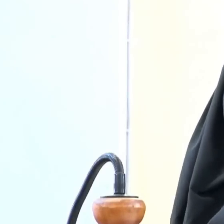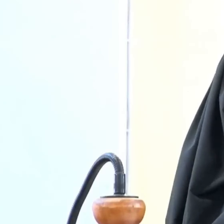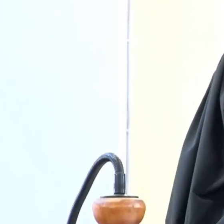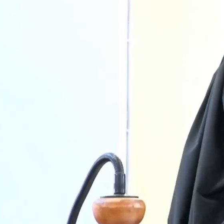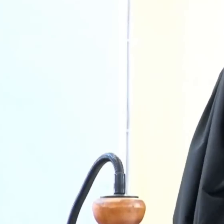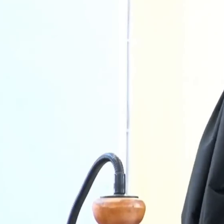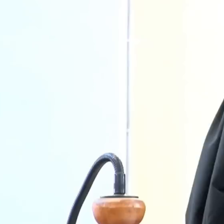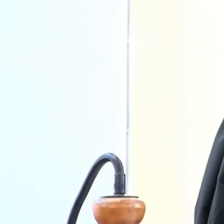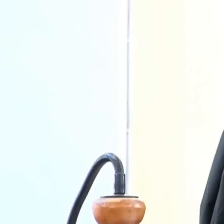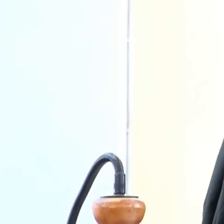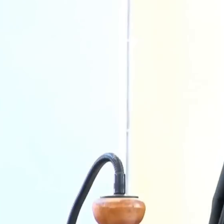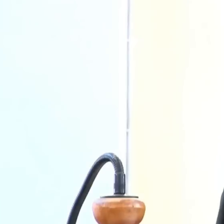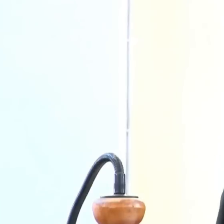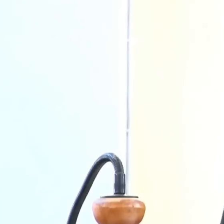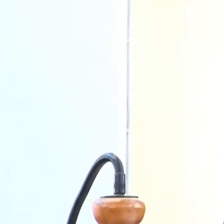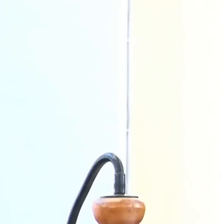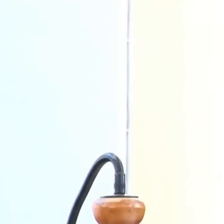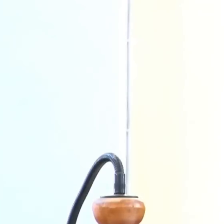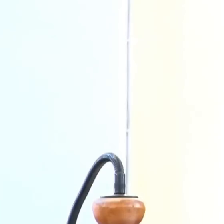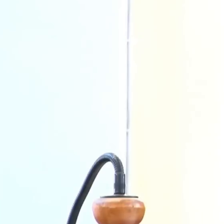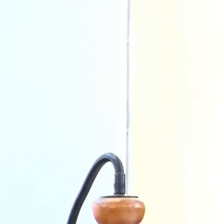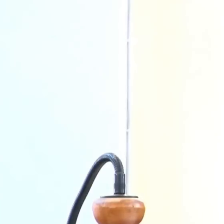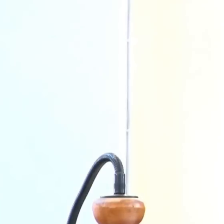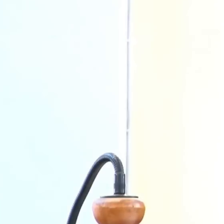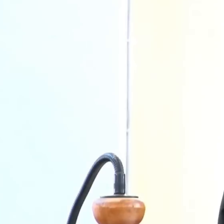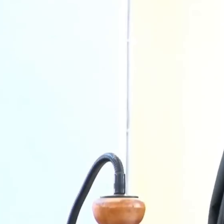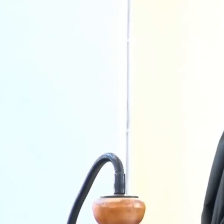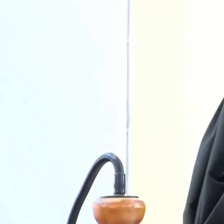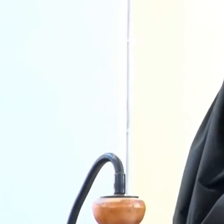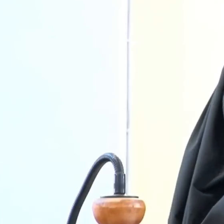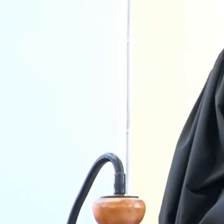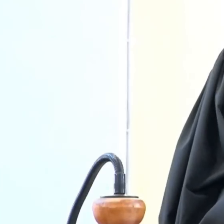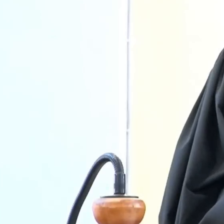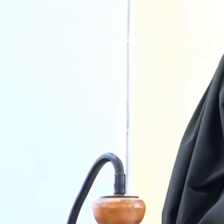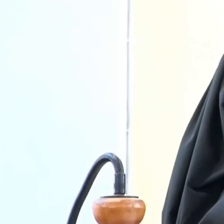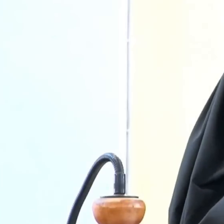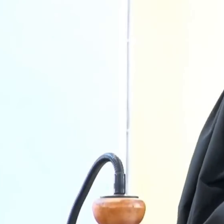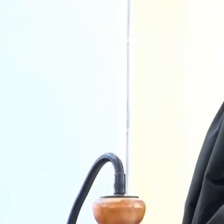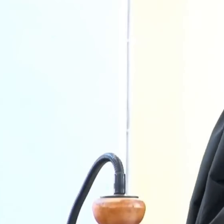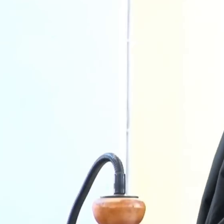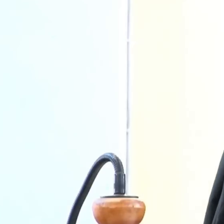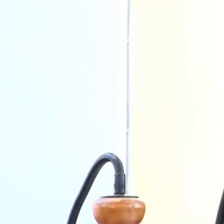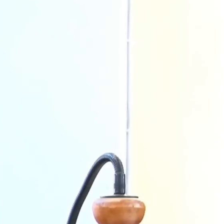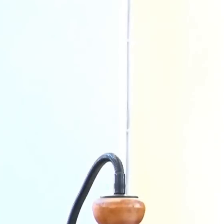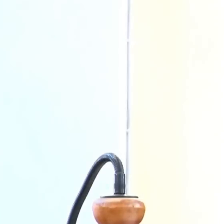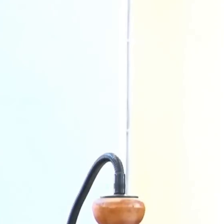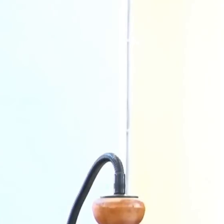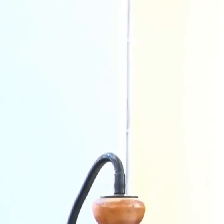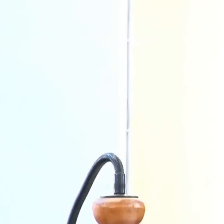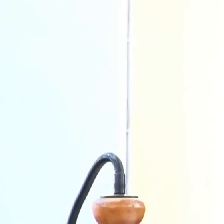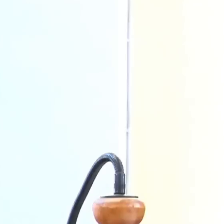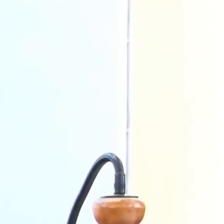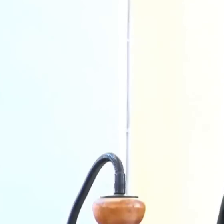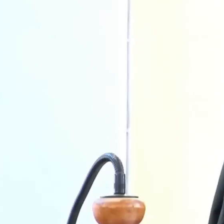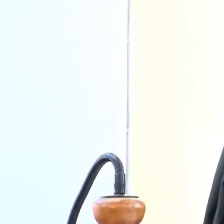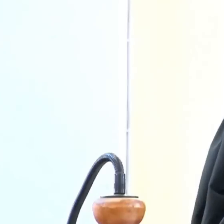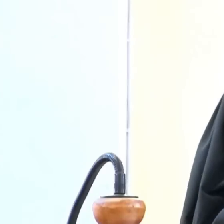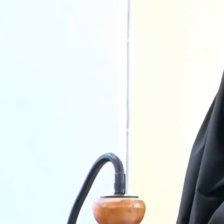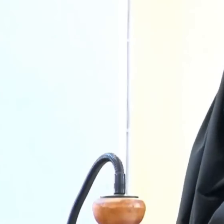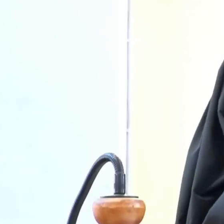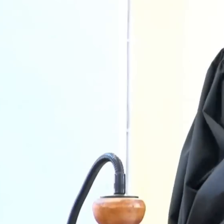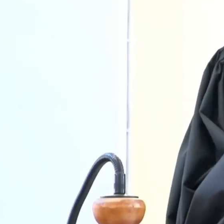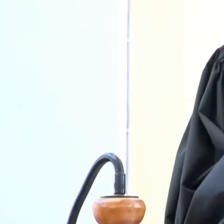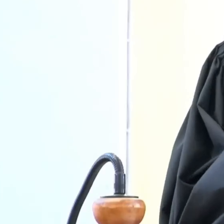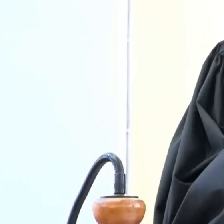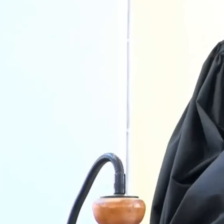mũndũ ũrĩa ngoro yakwa yendire o ngoga, ũrĩa ũrĩkaga wendi wakwa. Mwathani